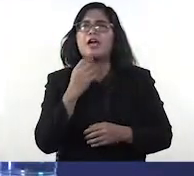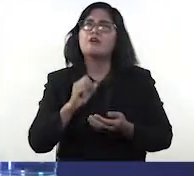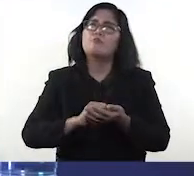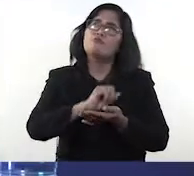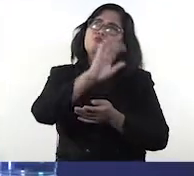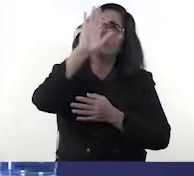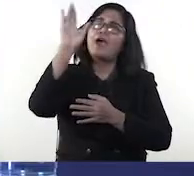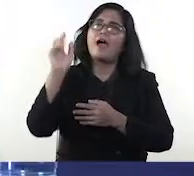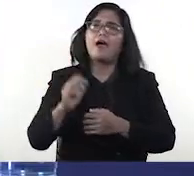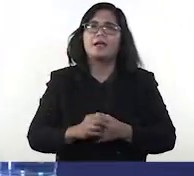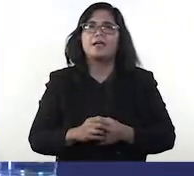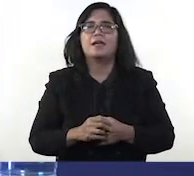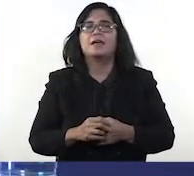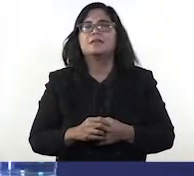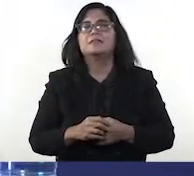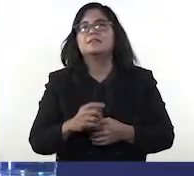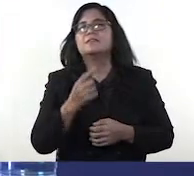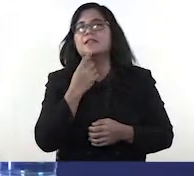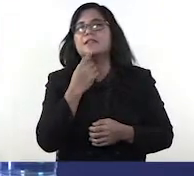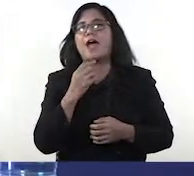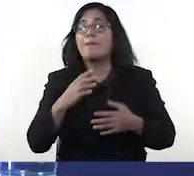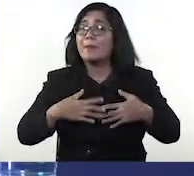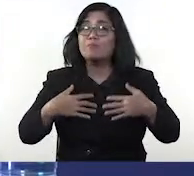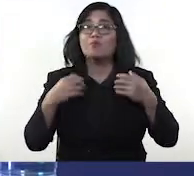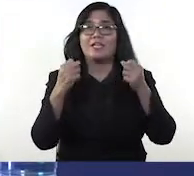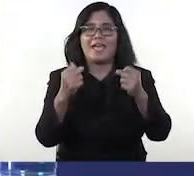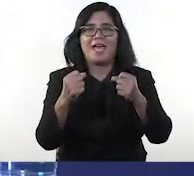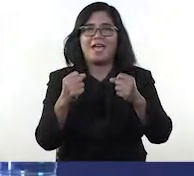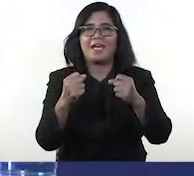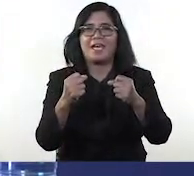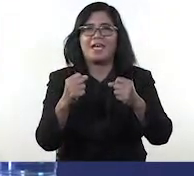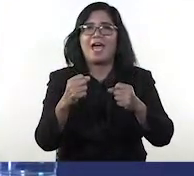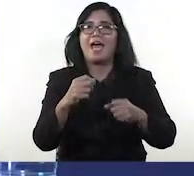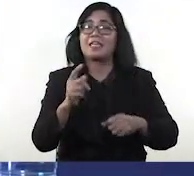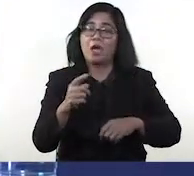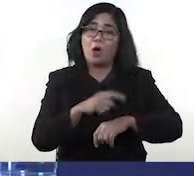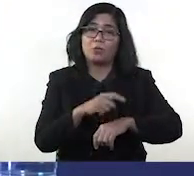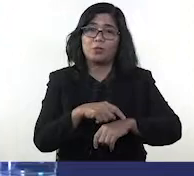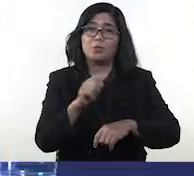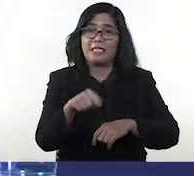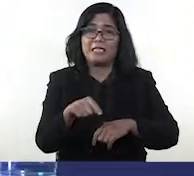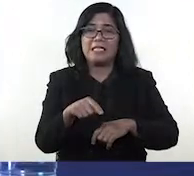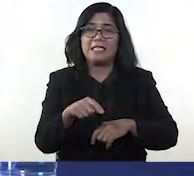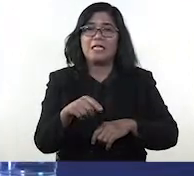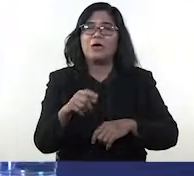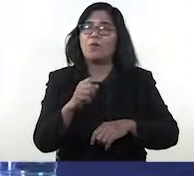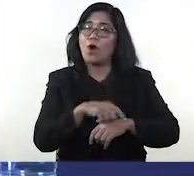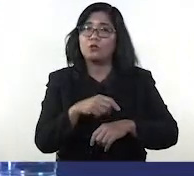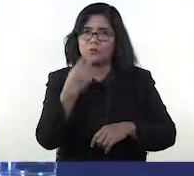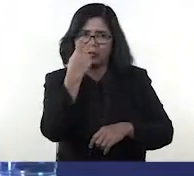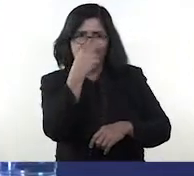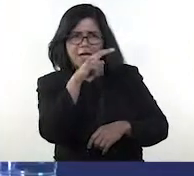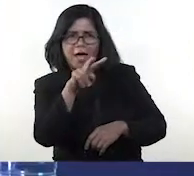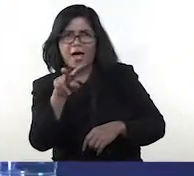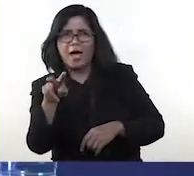tentang kemuliaan dan Natal juga bicara tentang pemulihan berarti masa-masa ini le masa di mana